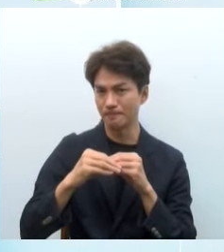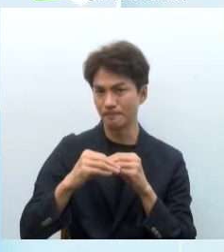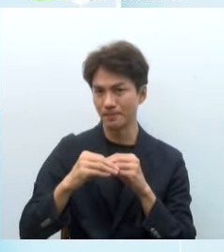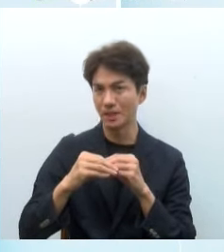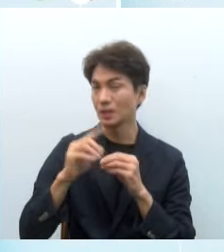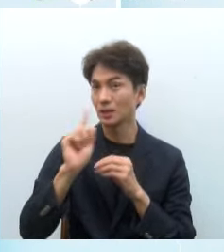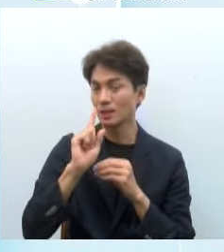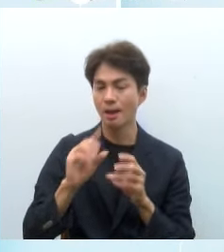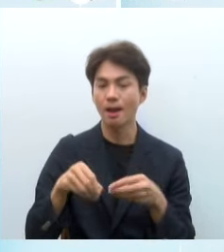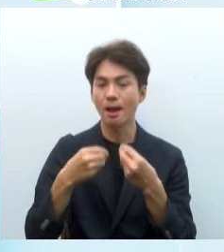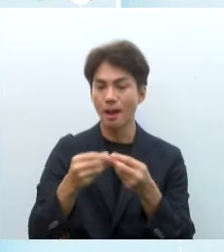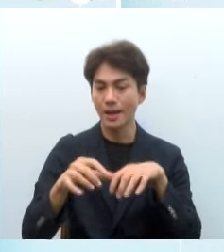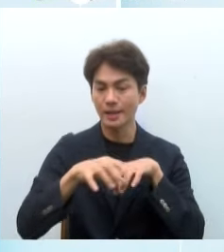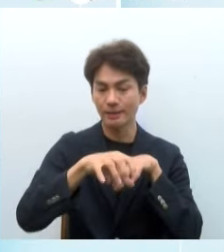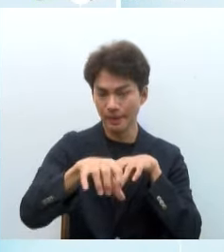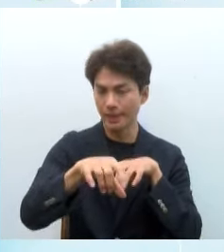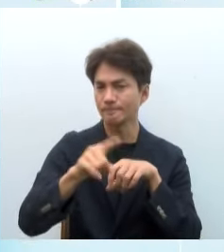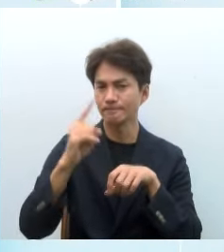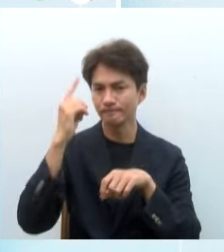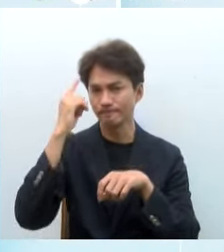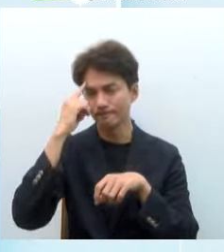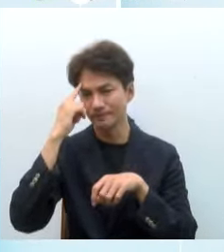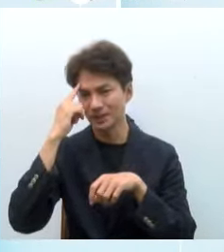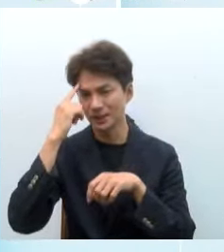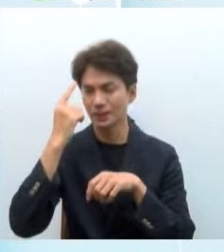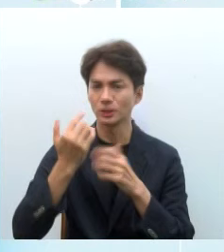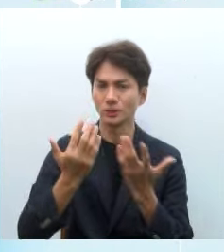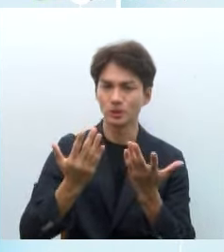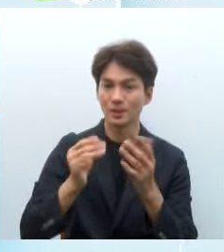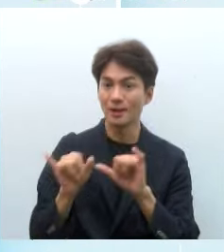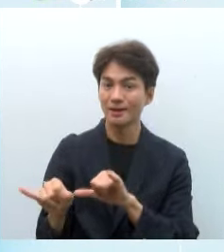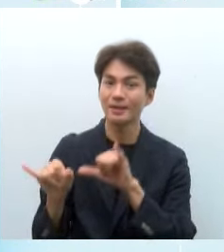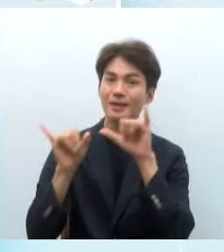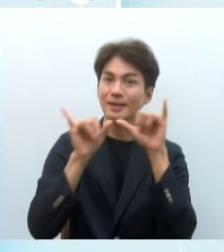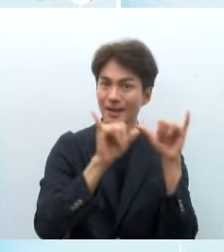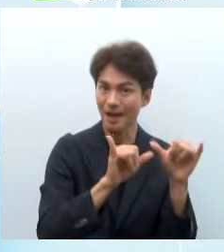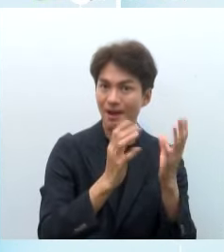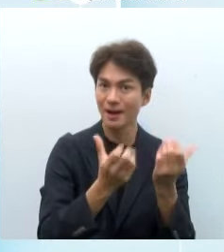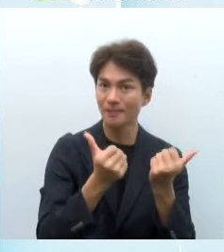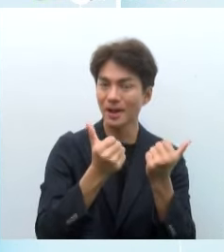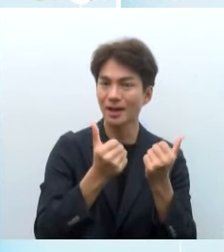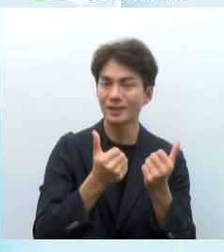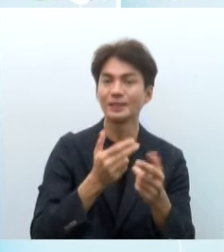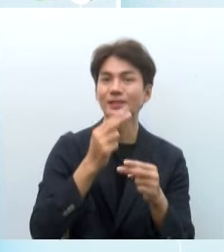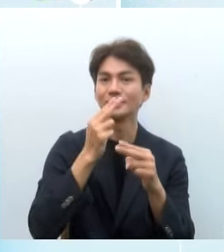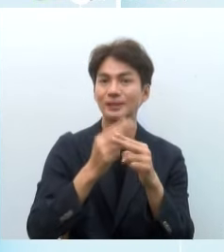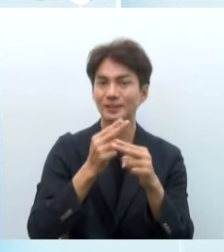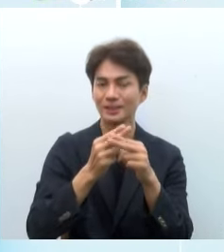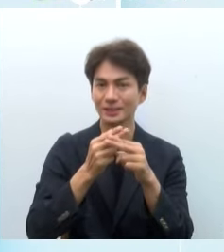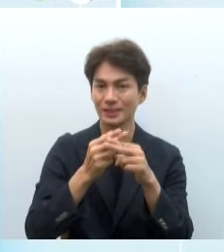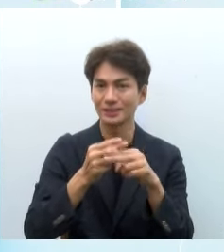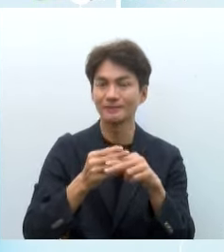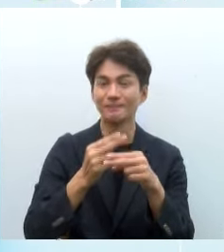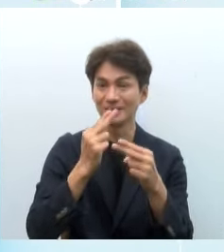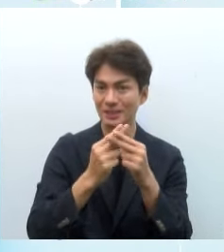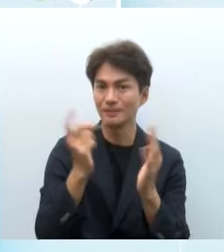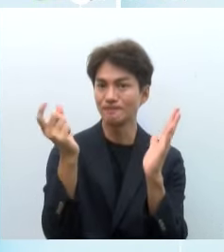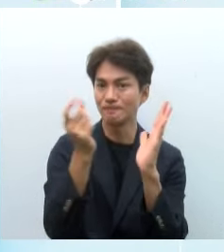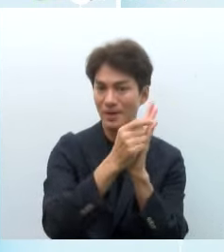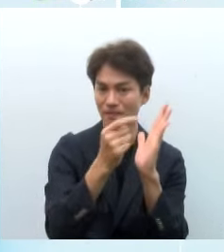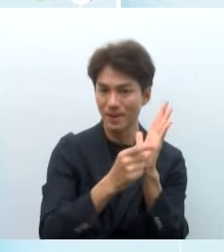ตสามารถบริหารตากำลังจะรับย้ายหรือขึ้นบัญชีเรียกบรรจุจะขึ้นบัญชี